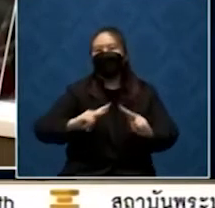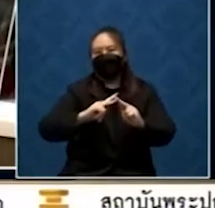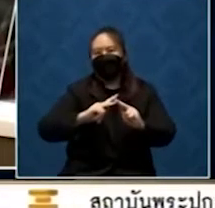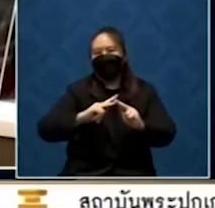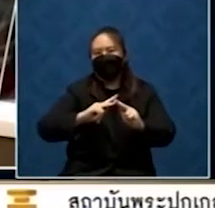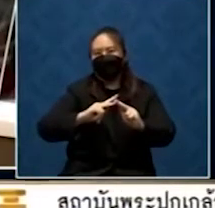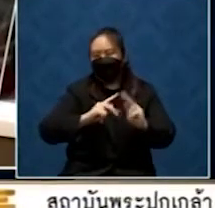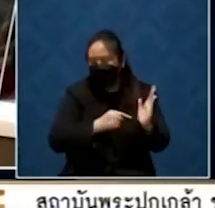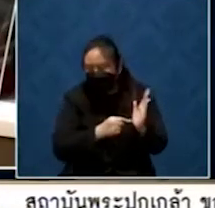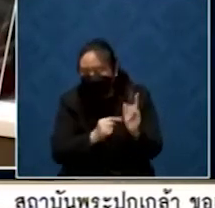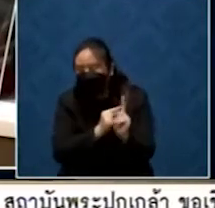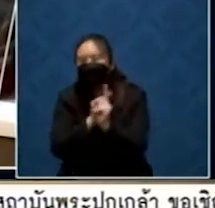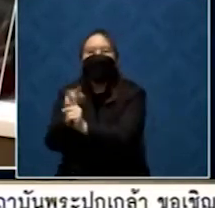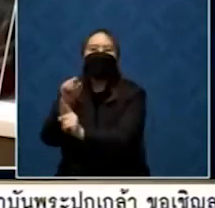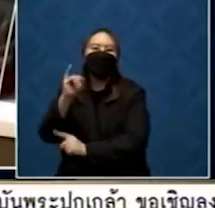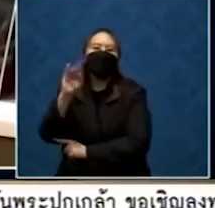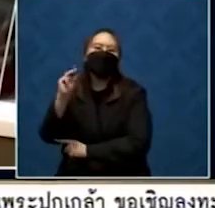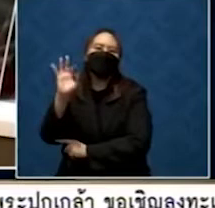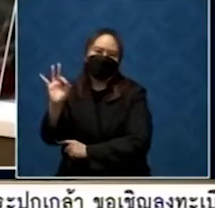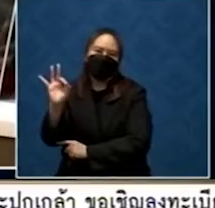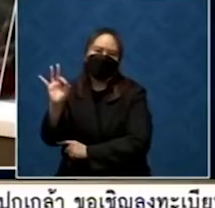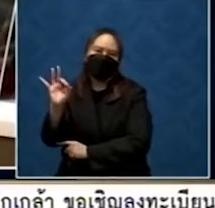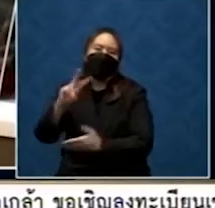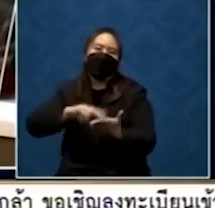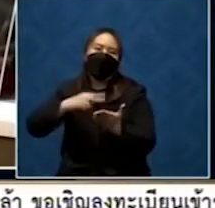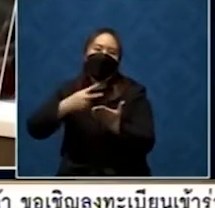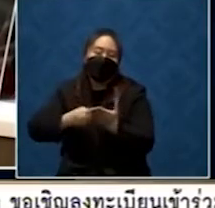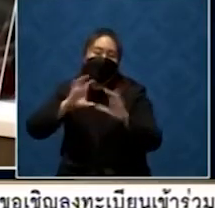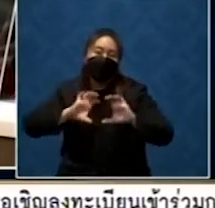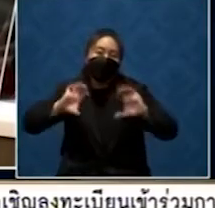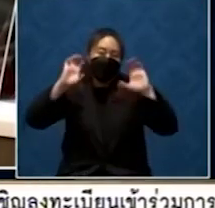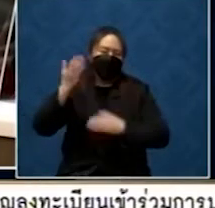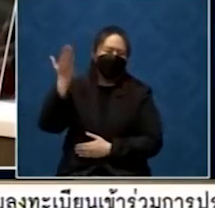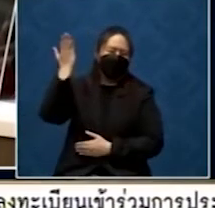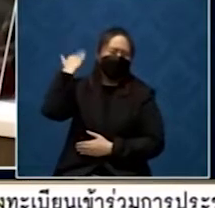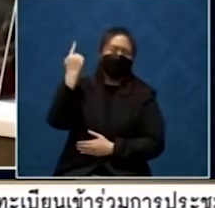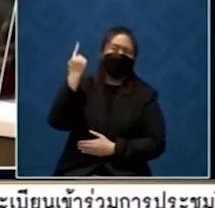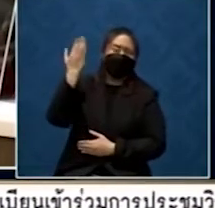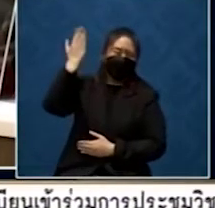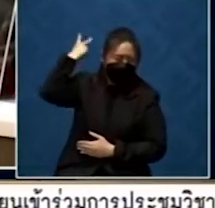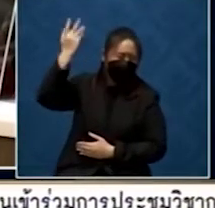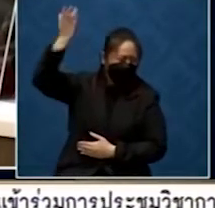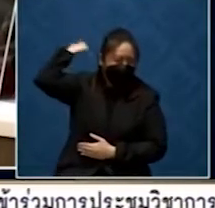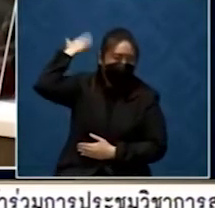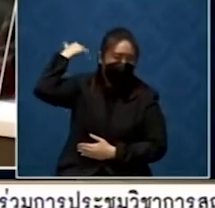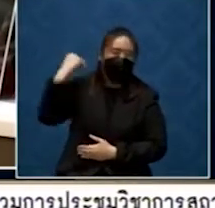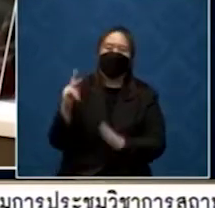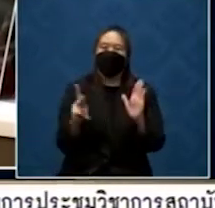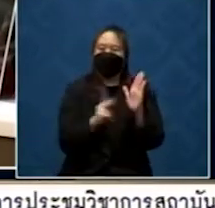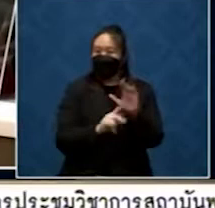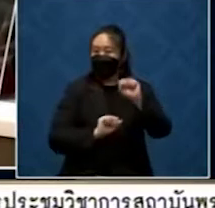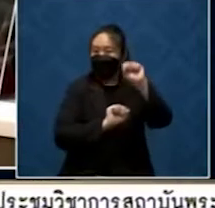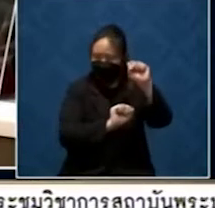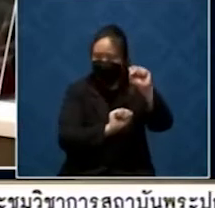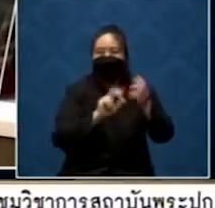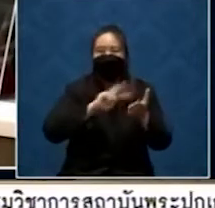ไปตาม IMF นั่นก็หมายความว่ารัฐบาล2ชุดก่อนหน้านั้นน่ะที่ออกกฎนี้เนี่ยออกด้วยข้อจำกัดออกด้วยความ